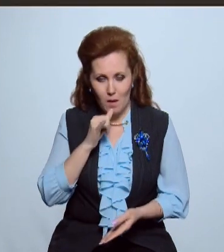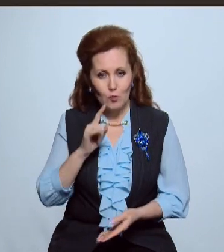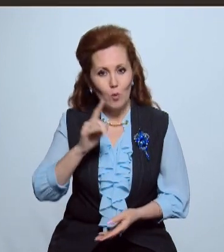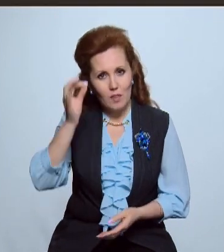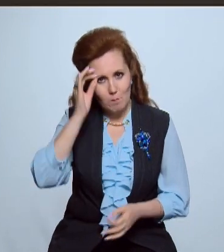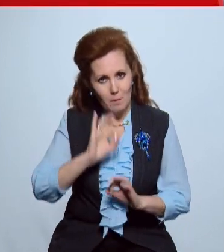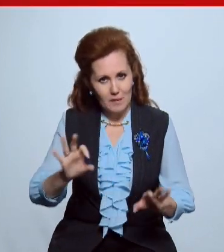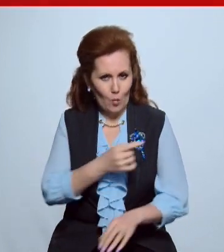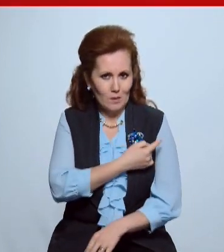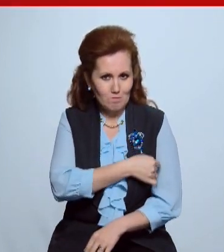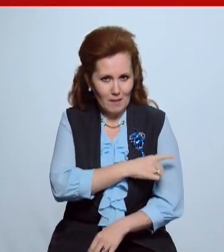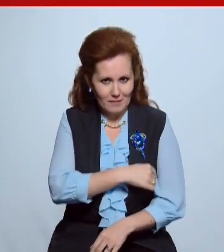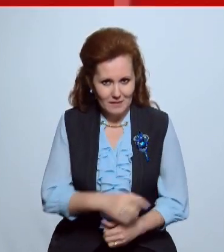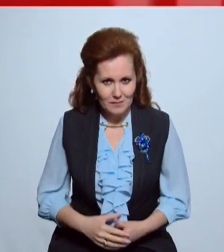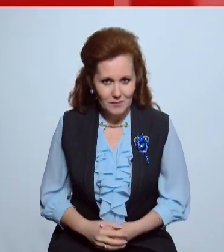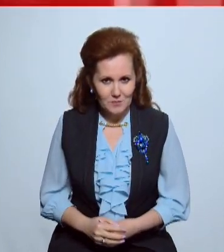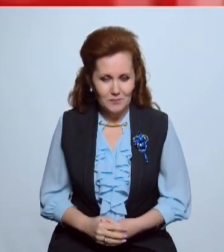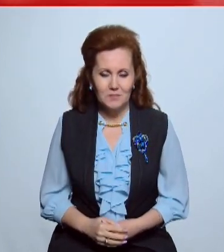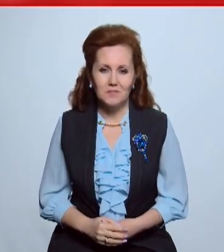медики.